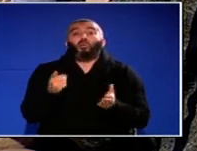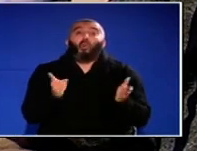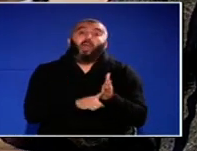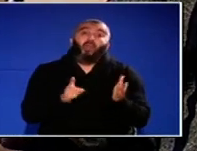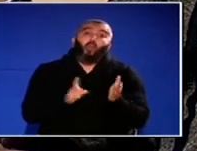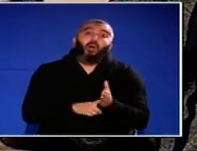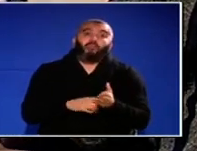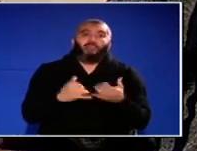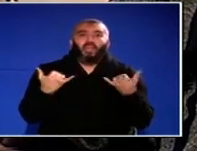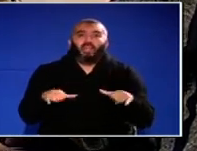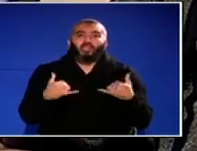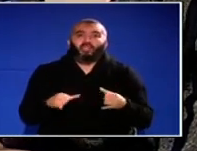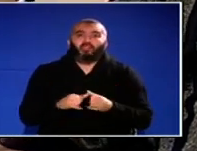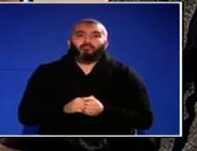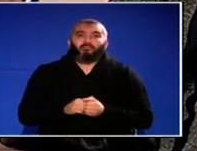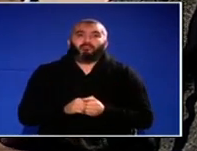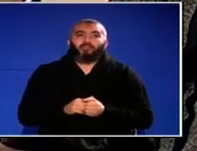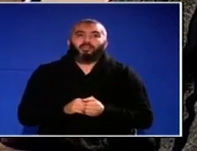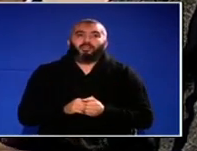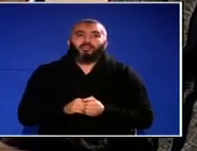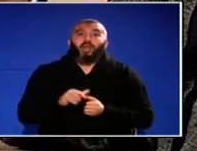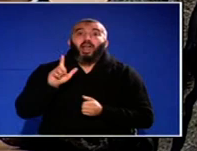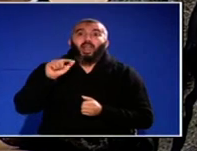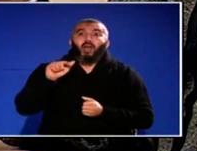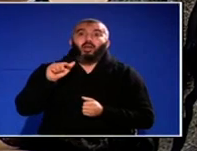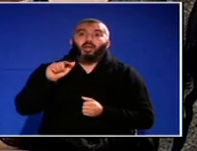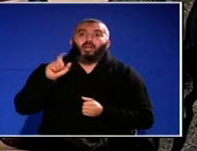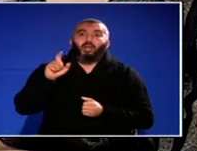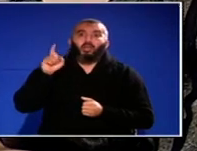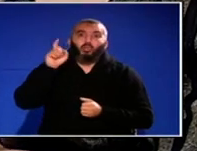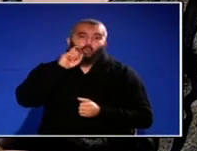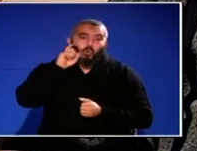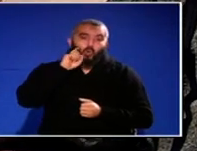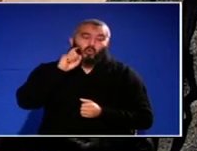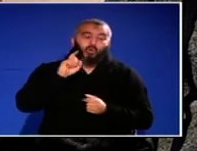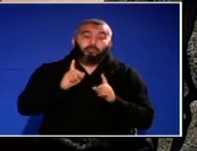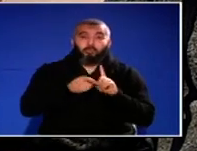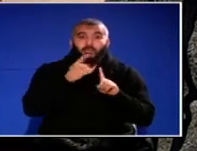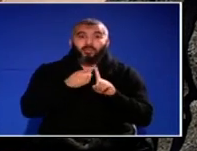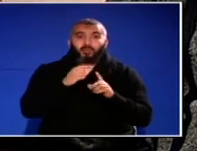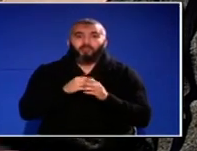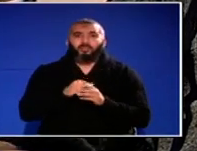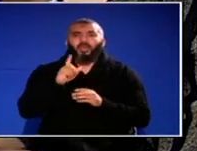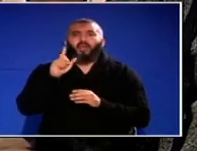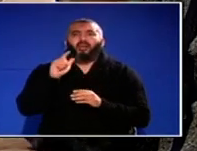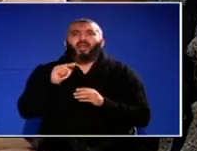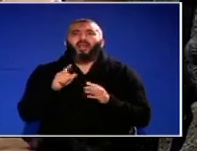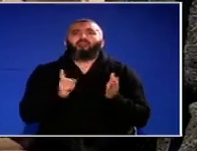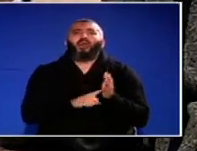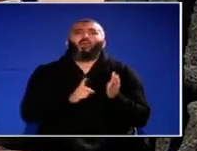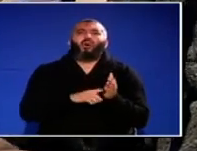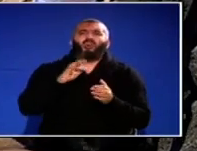هناك الناس المتخصصين، وكان جاء أستاذ سعيد معنا هنا يقول يعني القراءة بالنص الفرنسي والقراءة بالنص العربي